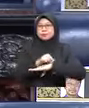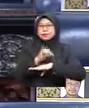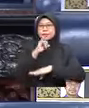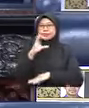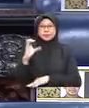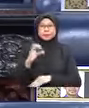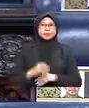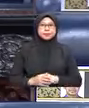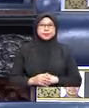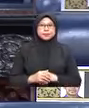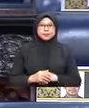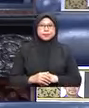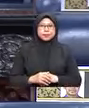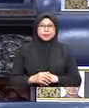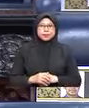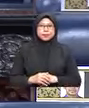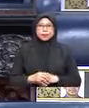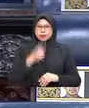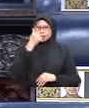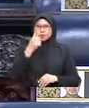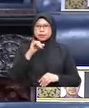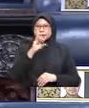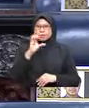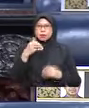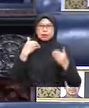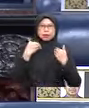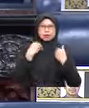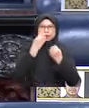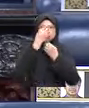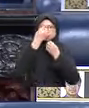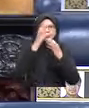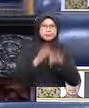yang menjadi dokumen pengenalan penting dan utama bagi Malaysia. Terima kasih.